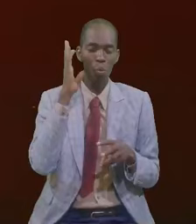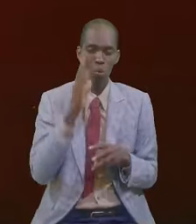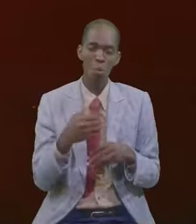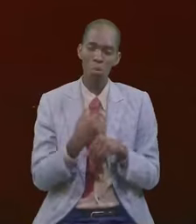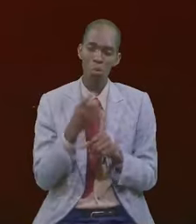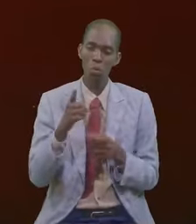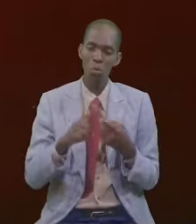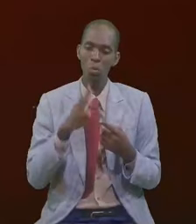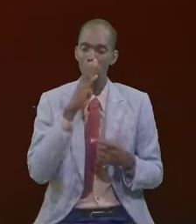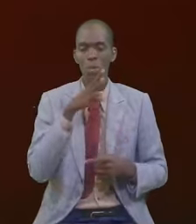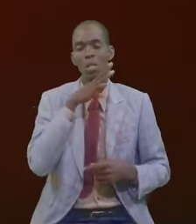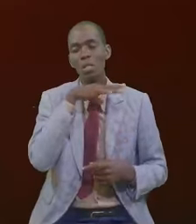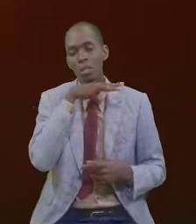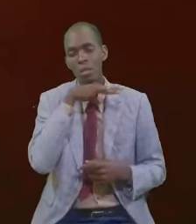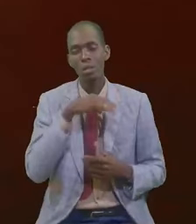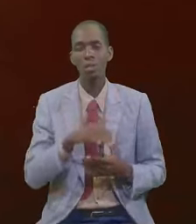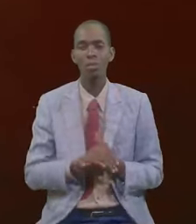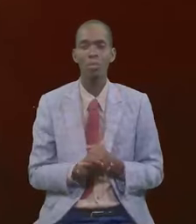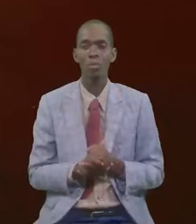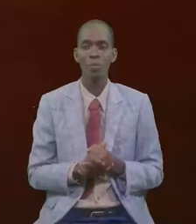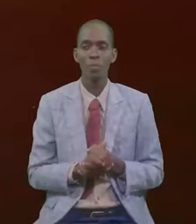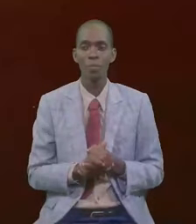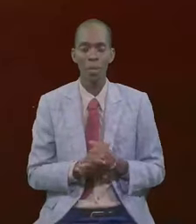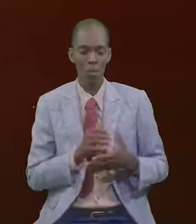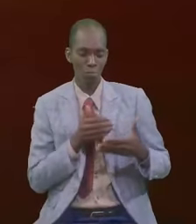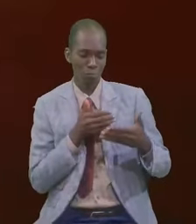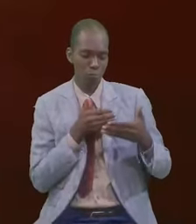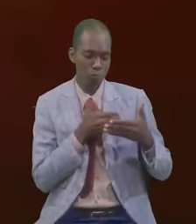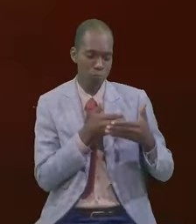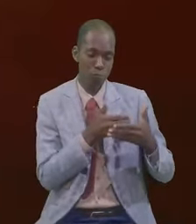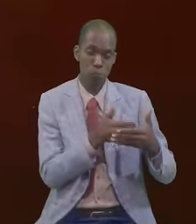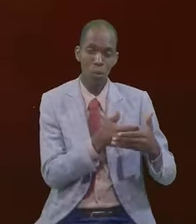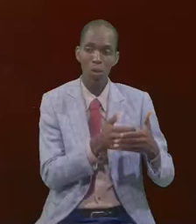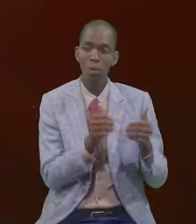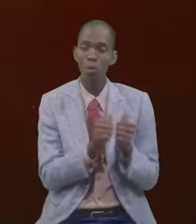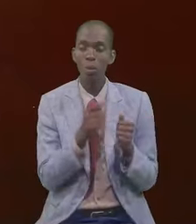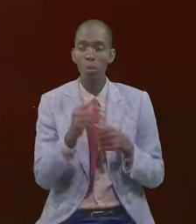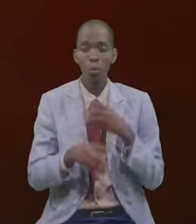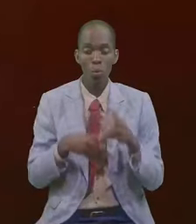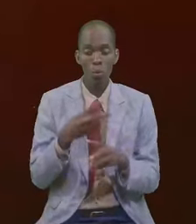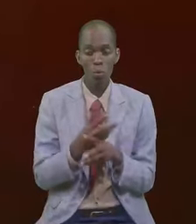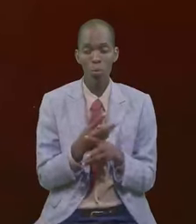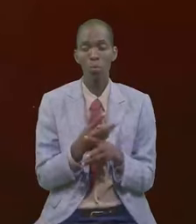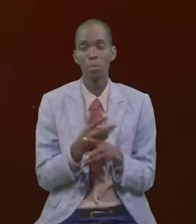L'association avec le monde va vous souiller. L'intimité avec le monde